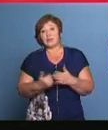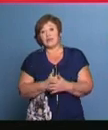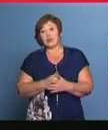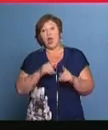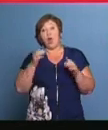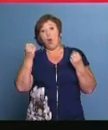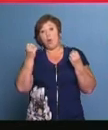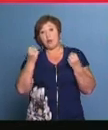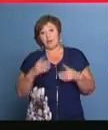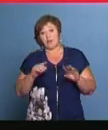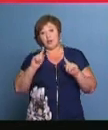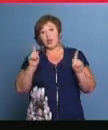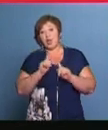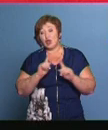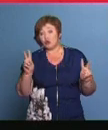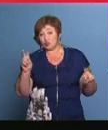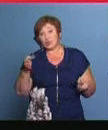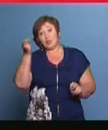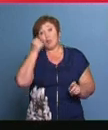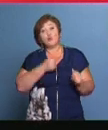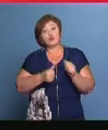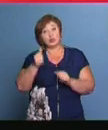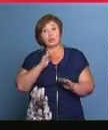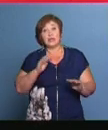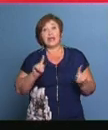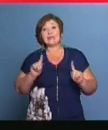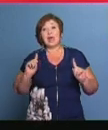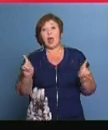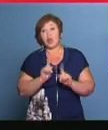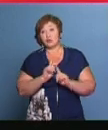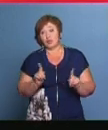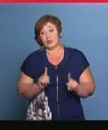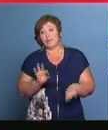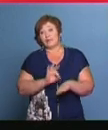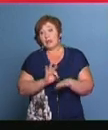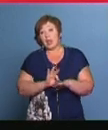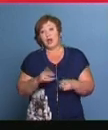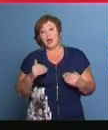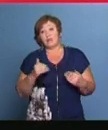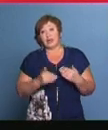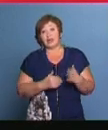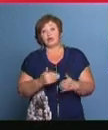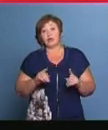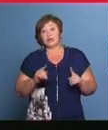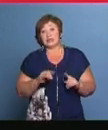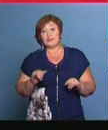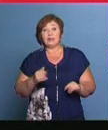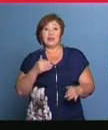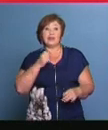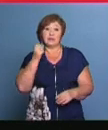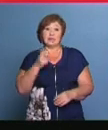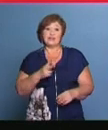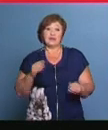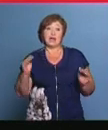который пройдет в Омске. Напомню, в прошлом году дети с особенностями развития уже участвовали в подобном фестивале и взяли номинацию